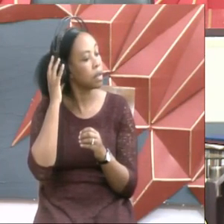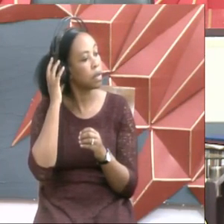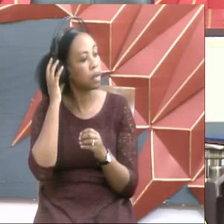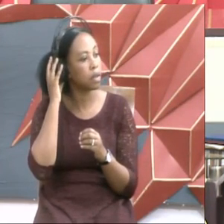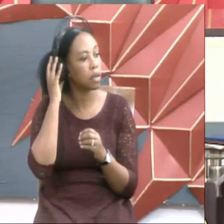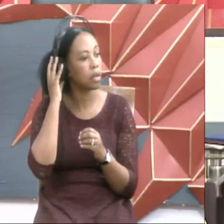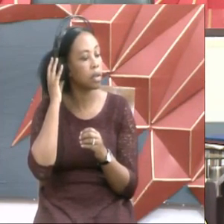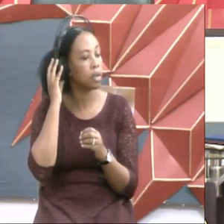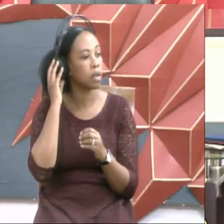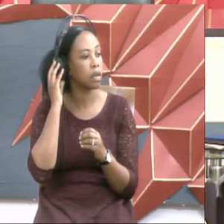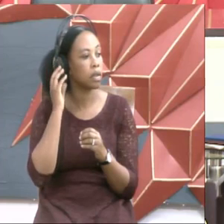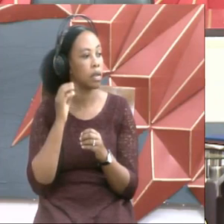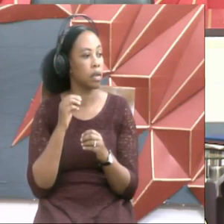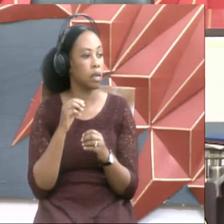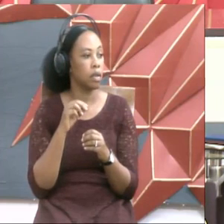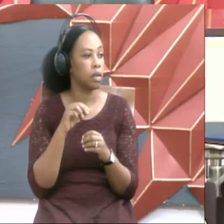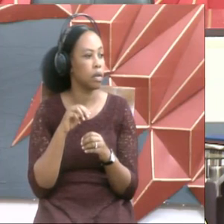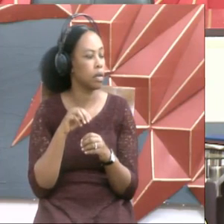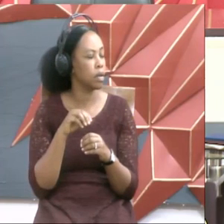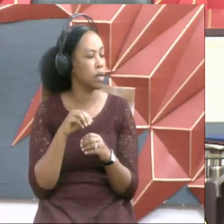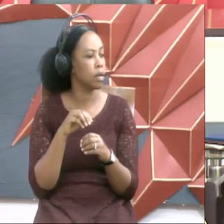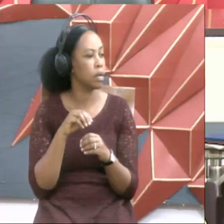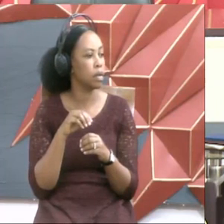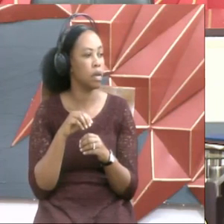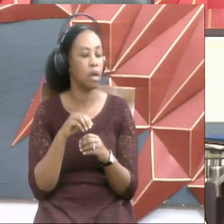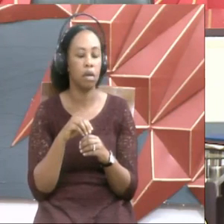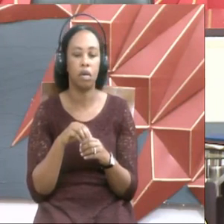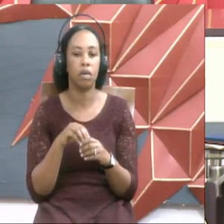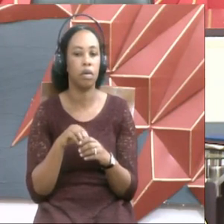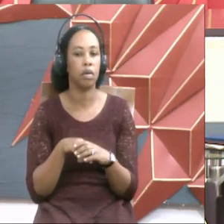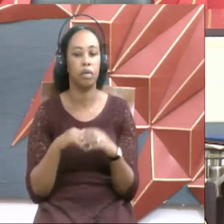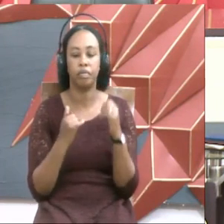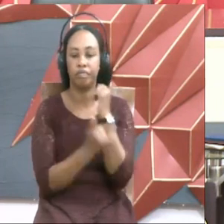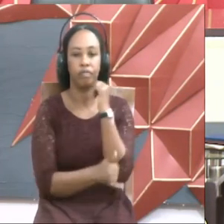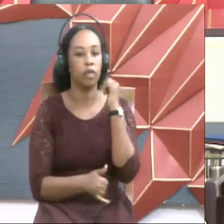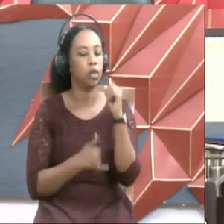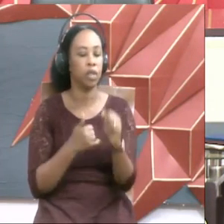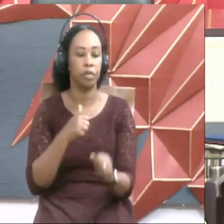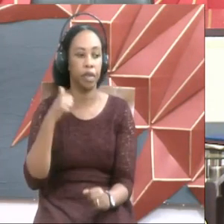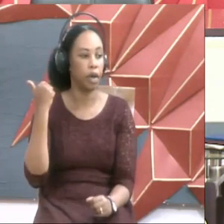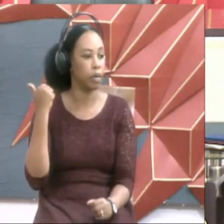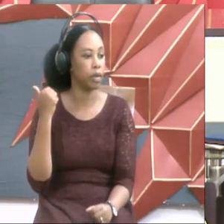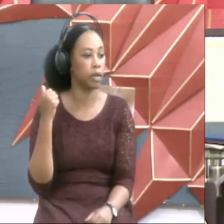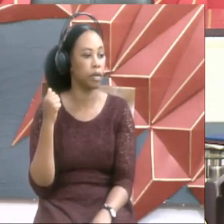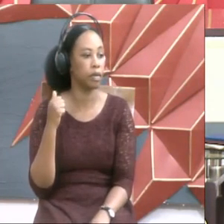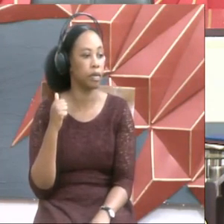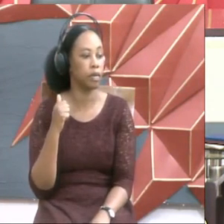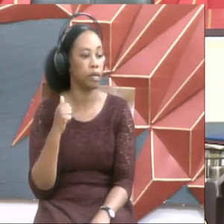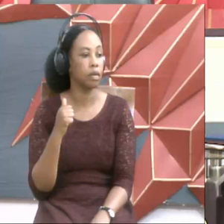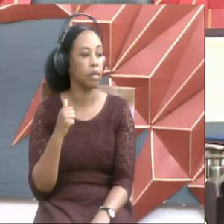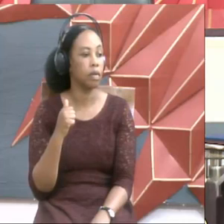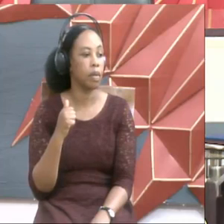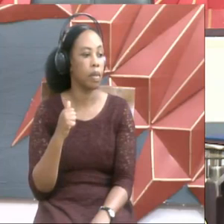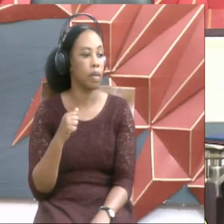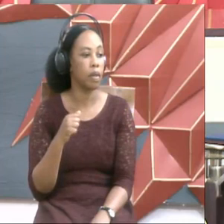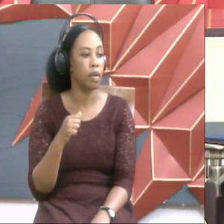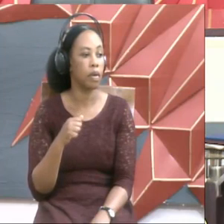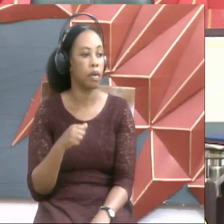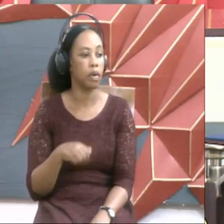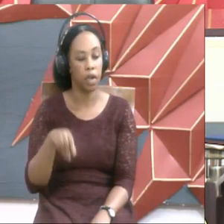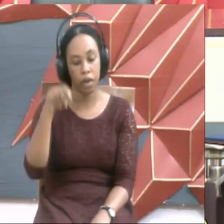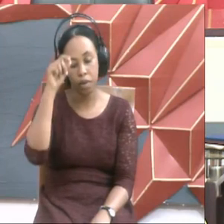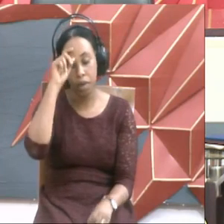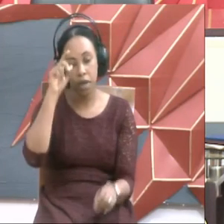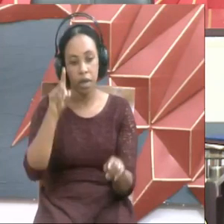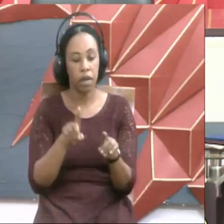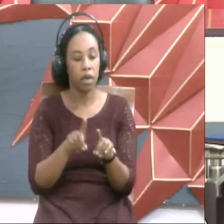muri Mozambique Gabo Delgado hari nanone no hari na Augustin